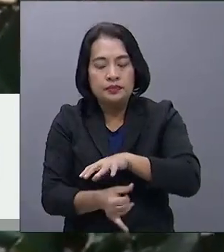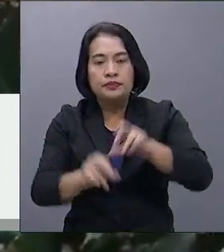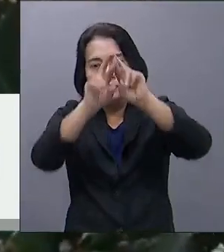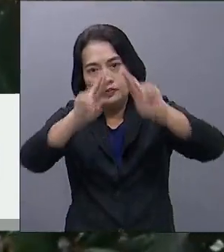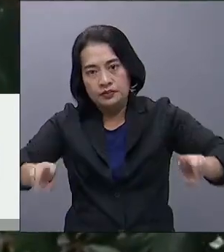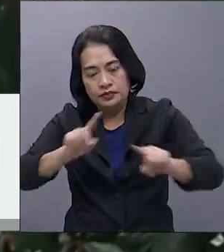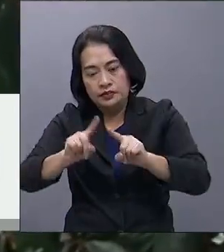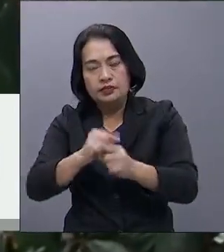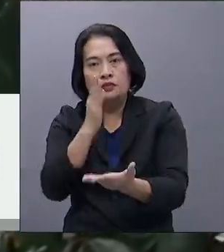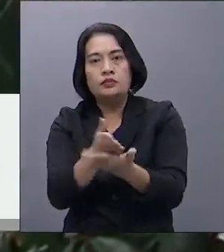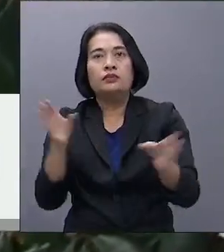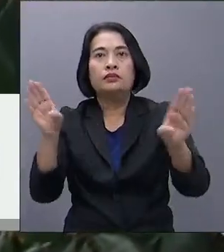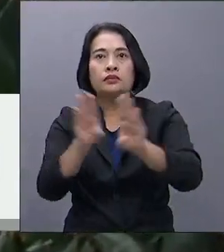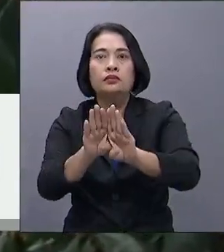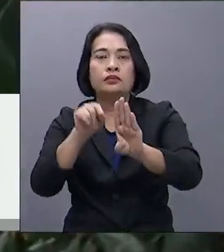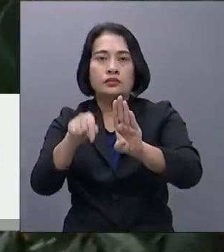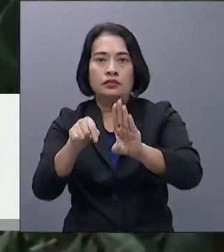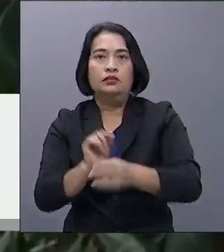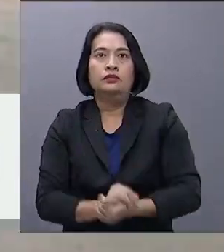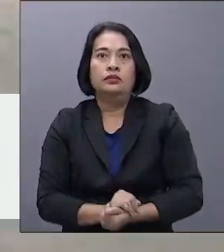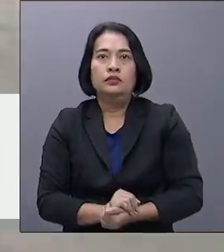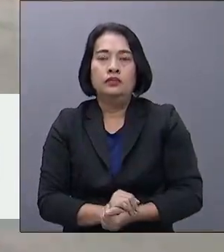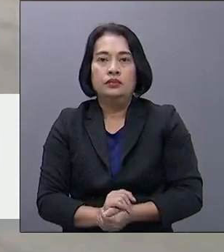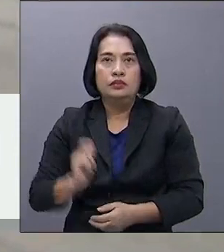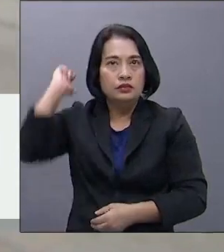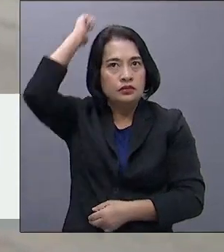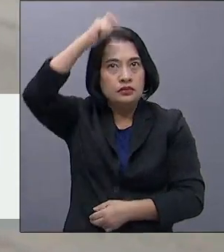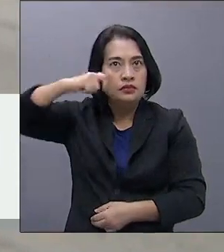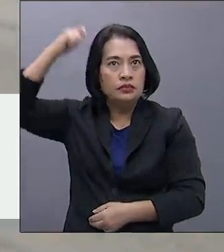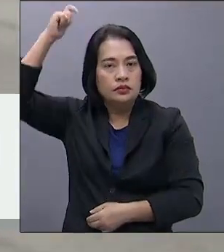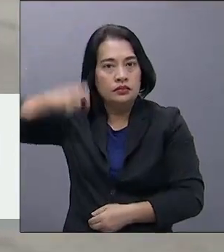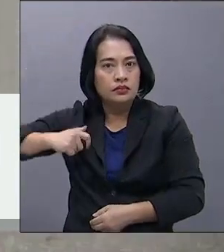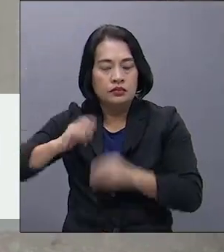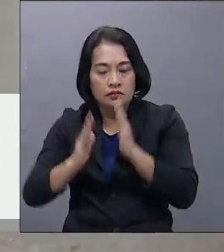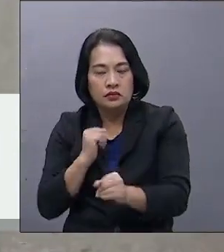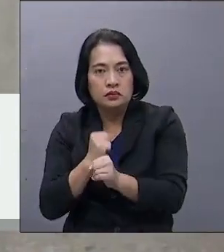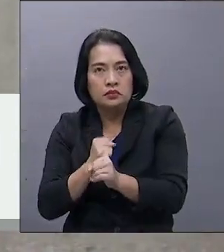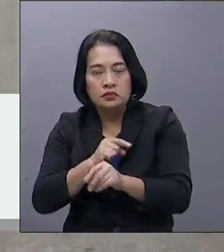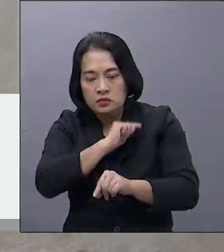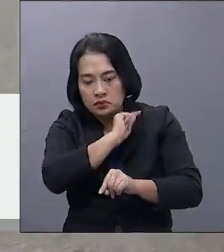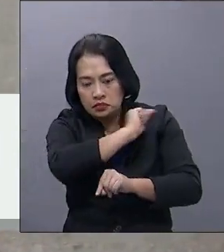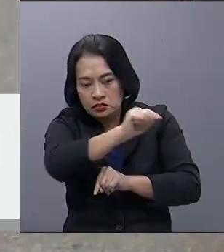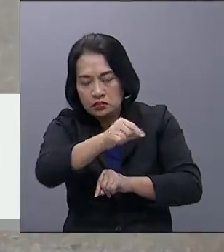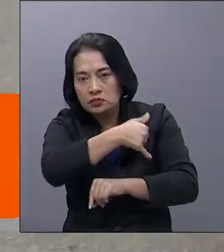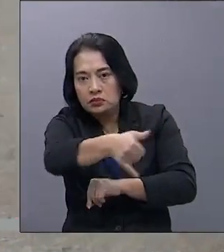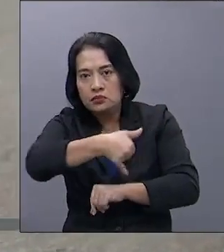านท่ามกลางการคาดการณ์ว่าทางการเมียนมาก็น่าจะส่งเจ้าหน้าที่ไปตามพื้นที่ต่างๆ